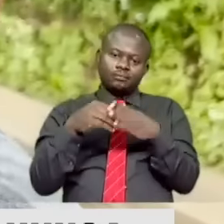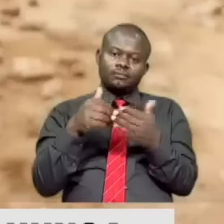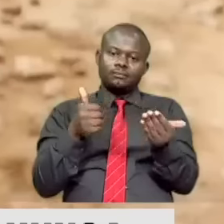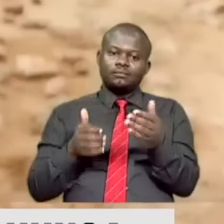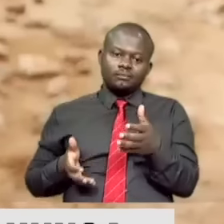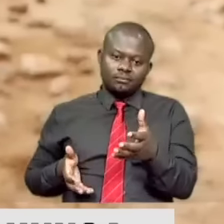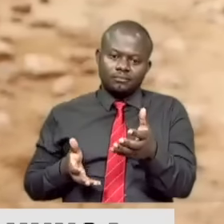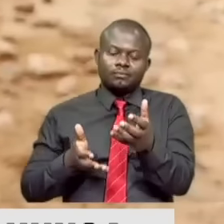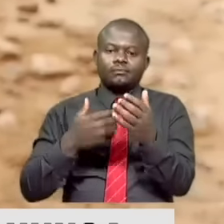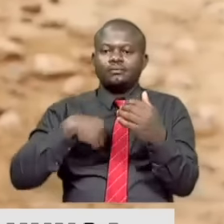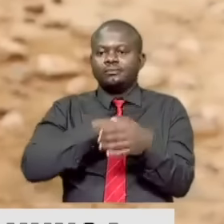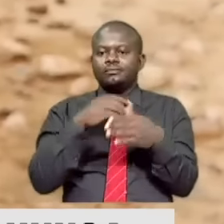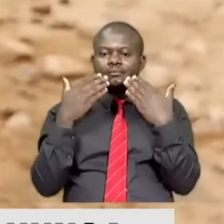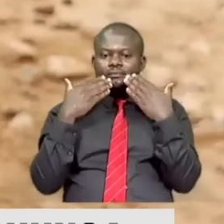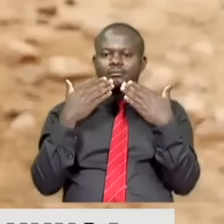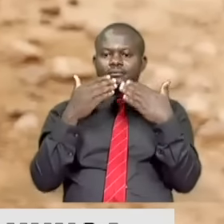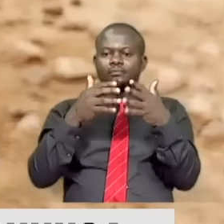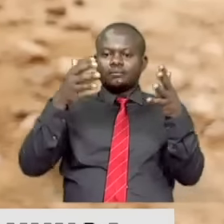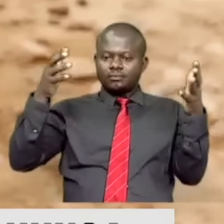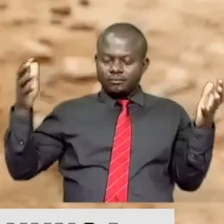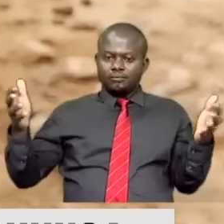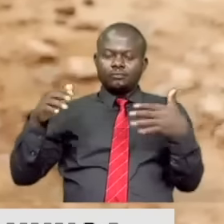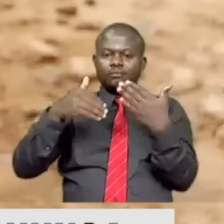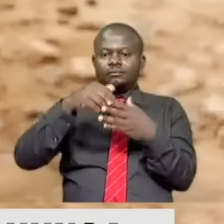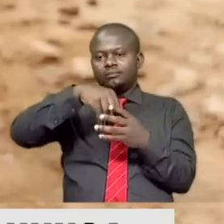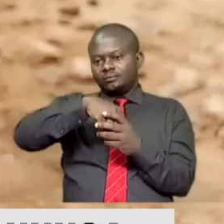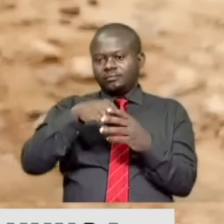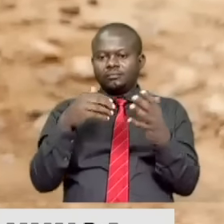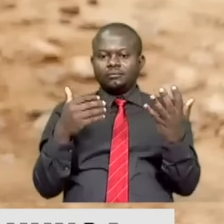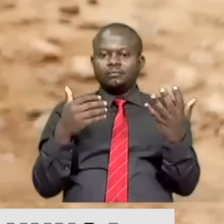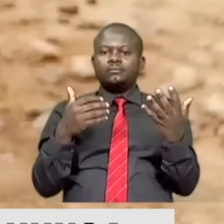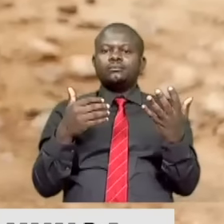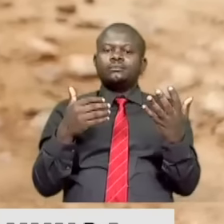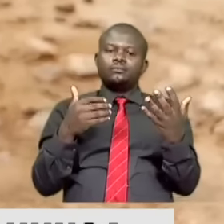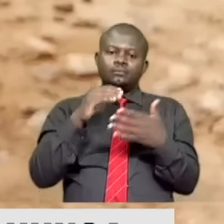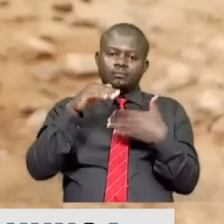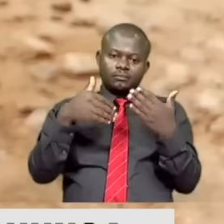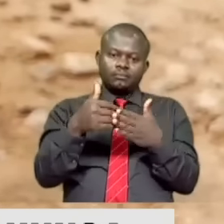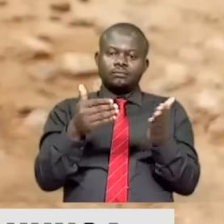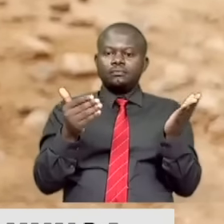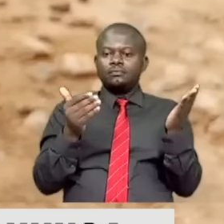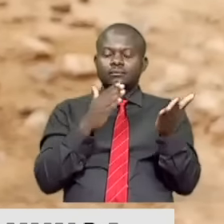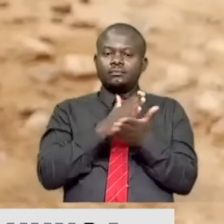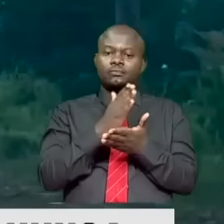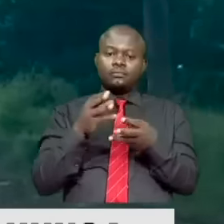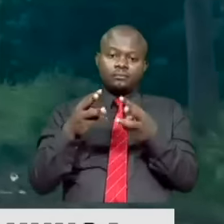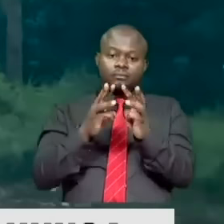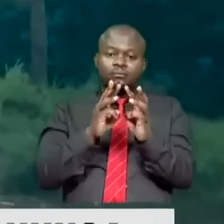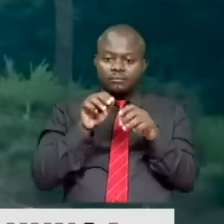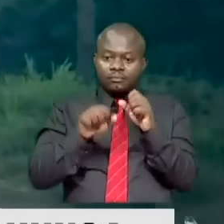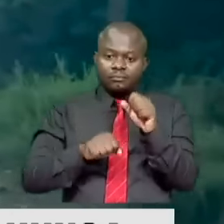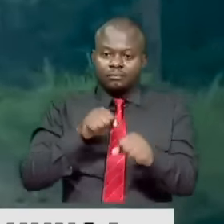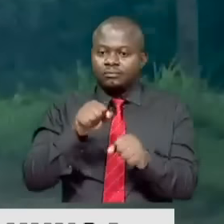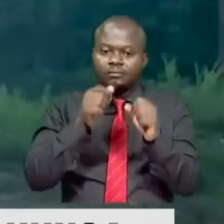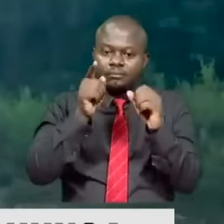gusunika nshimiye umuhanda ko bagwaguye bakaba barakuyemo n'ibizibaziba mbese ku buryo igare ryajaga